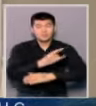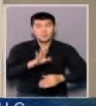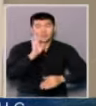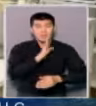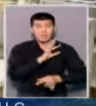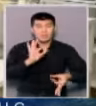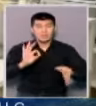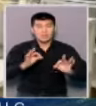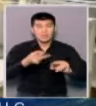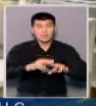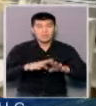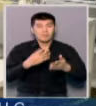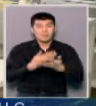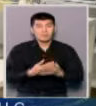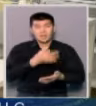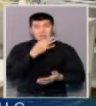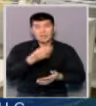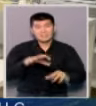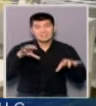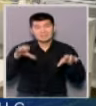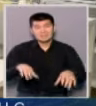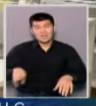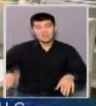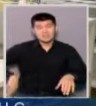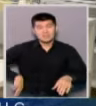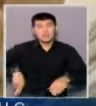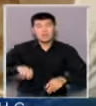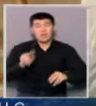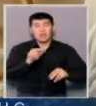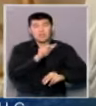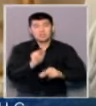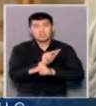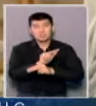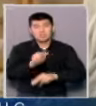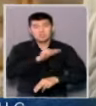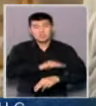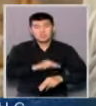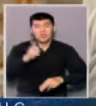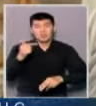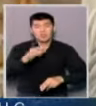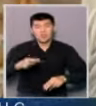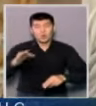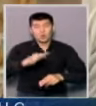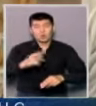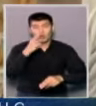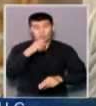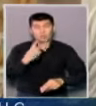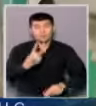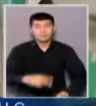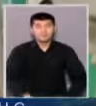мам стабильное. Об этом сообщила заместитель директора по лечебной работе Атрауской областной больницы номер 2.